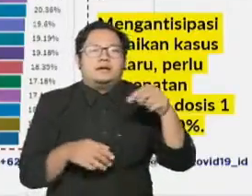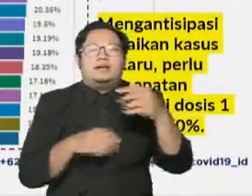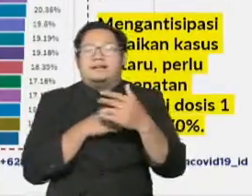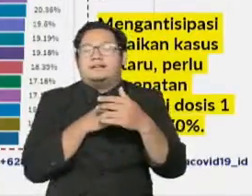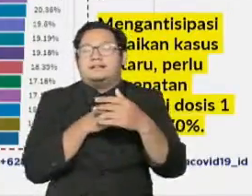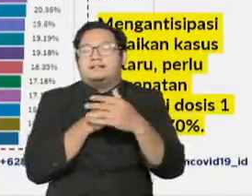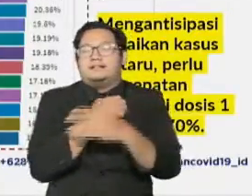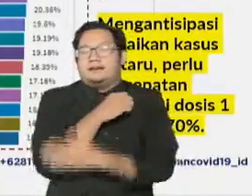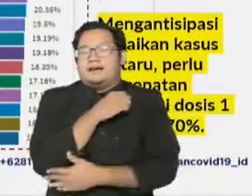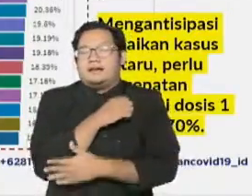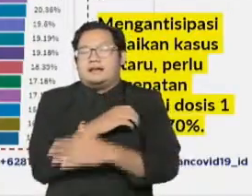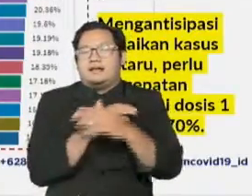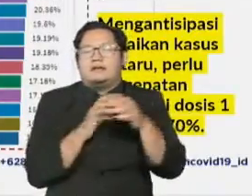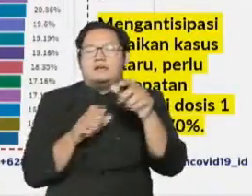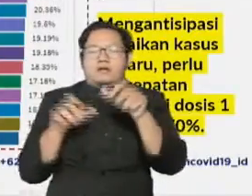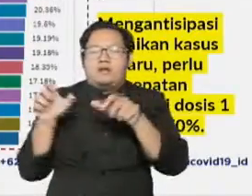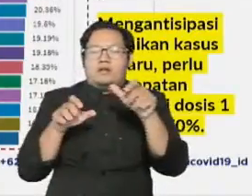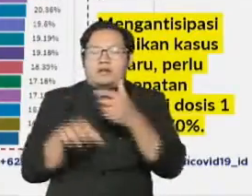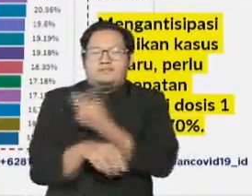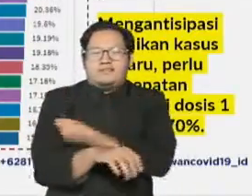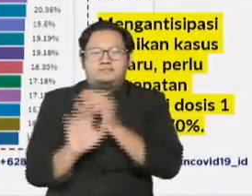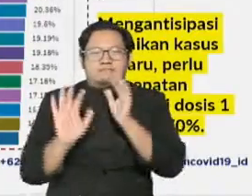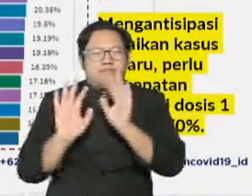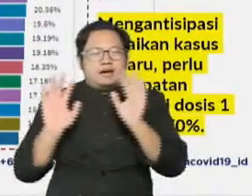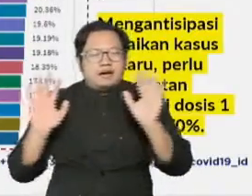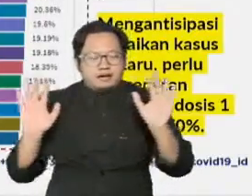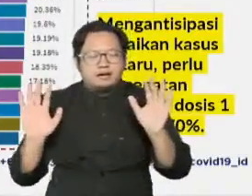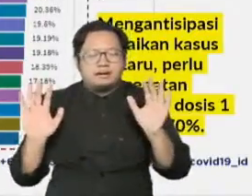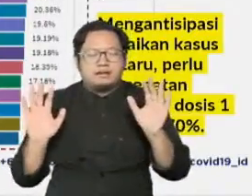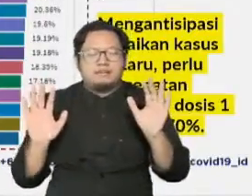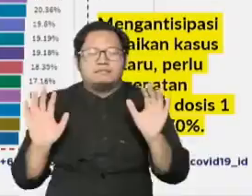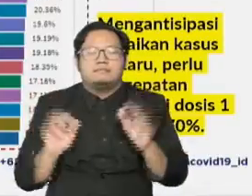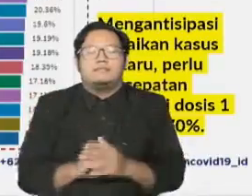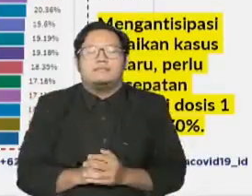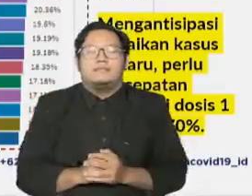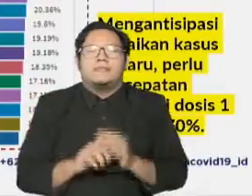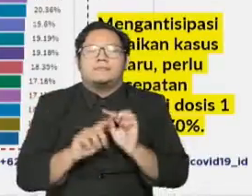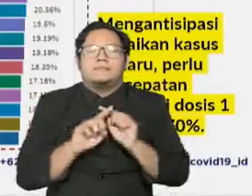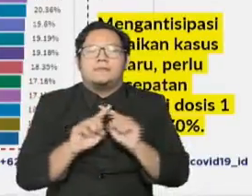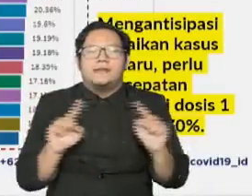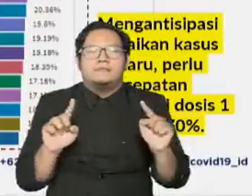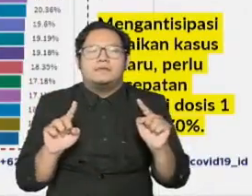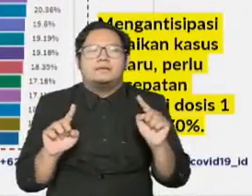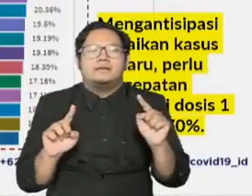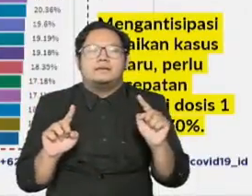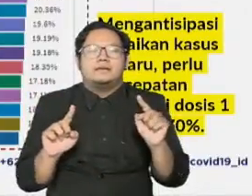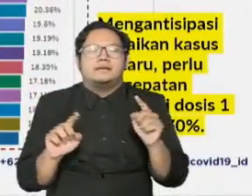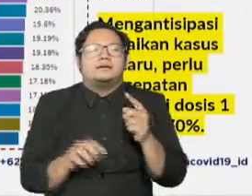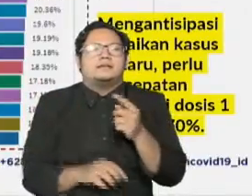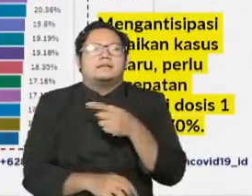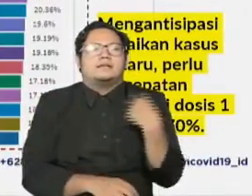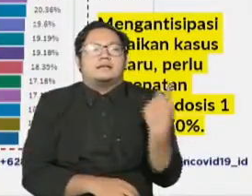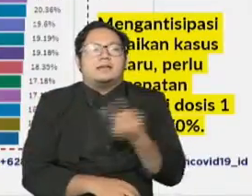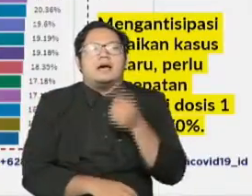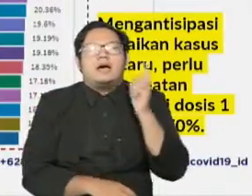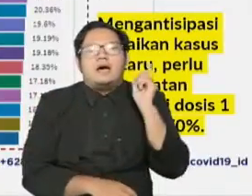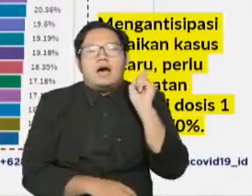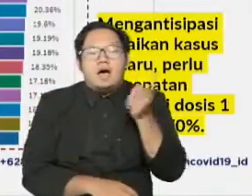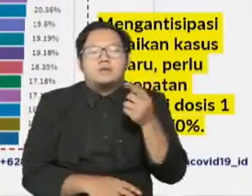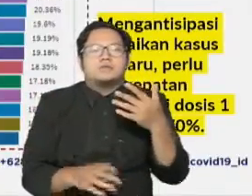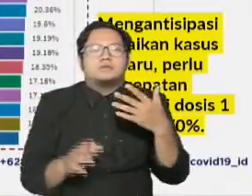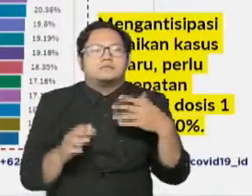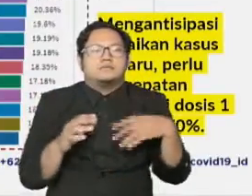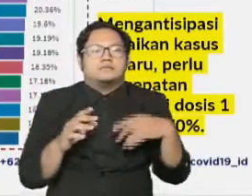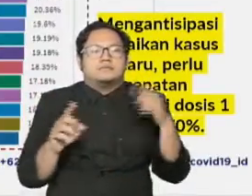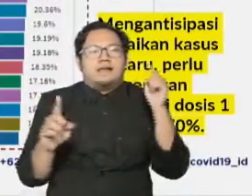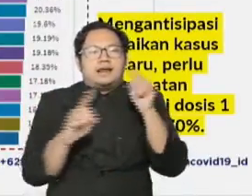jumlah tertinggi orang yang telah divaksinasi minimal dosis pertama Namun kita tetap perlu meningkatkan cakupannya